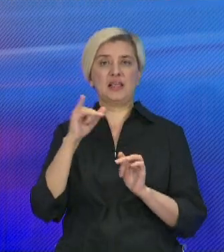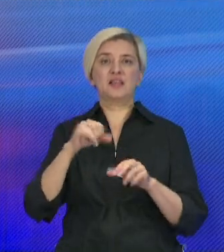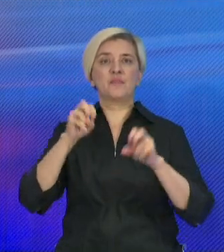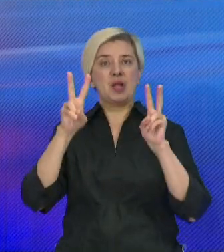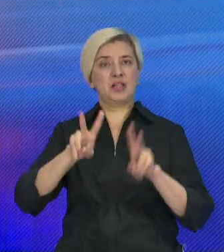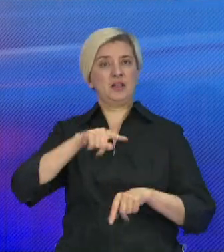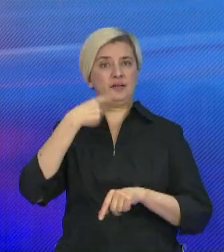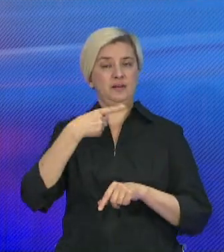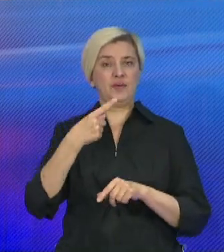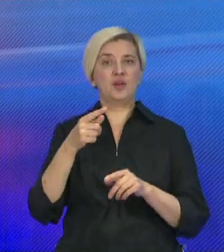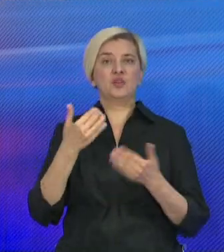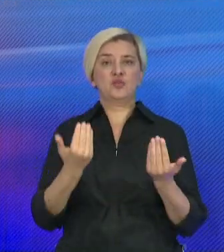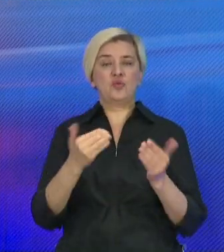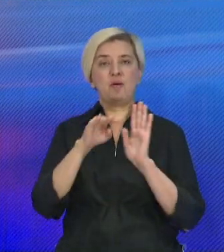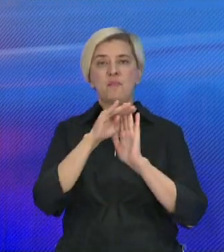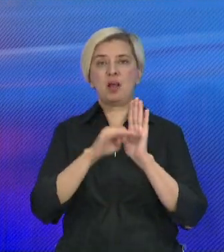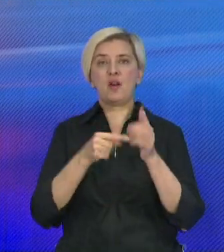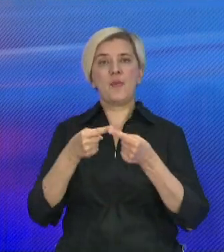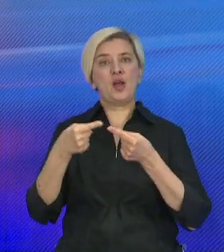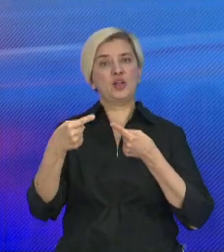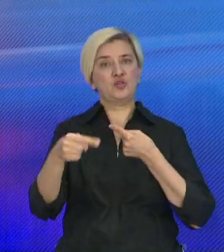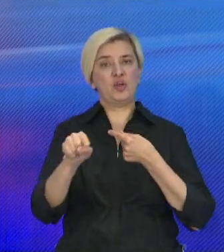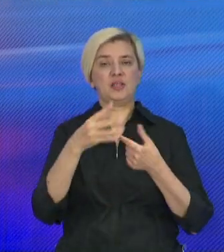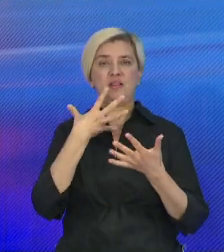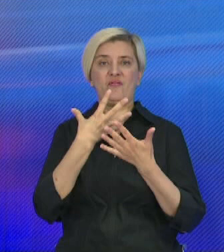праграма курсаў вельмі адрозніваецца сваім напаўненнем.